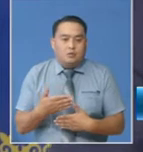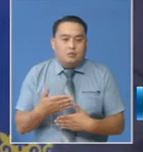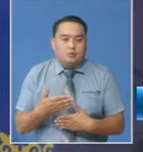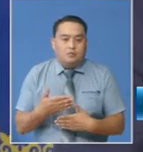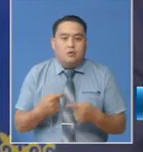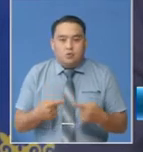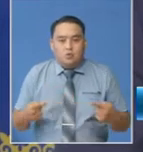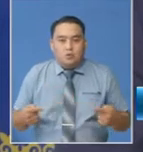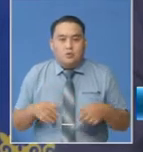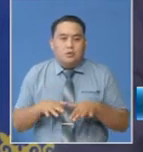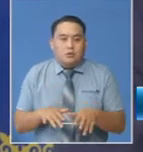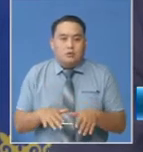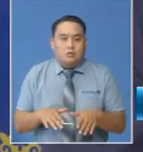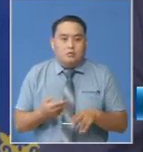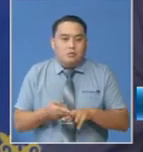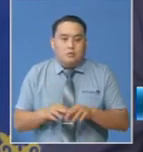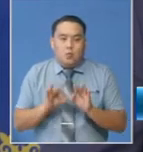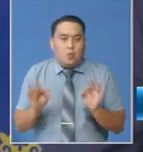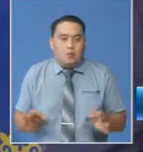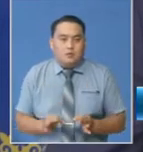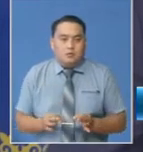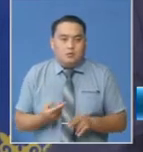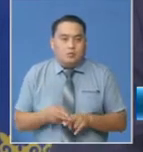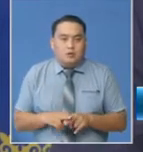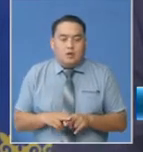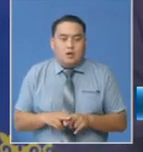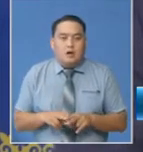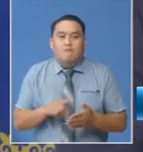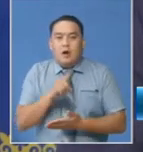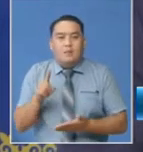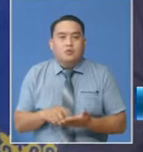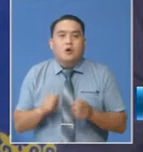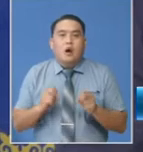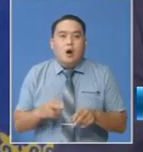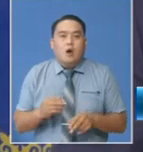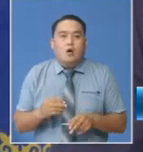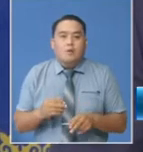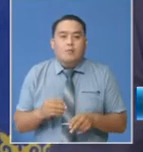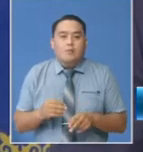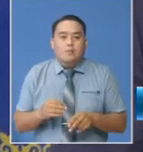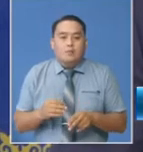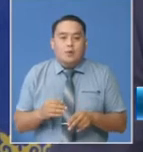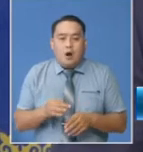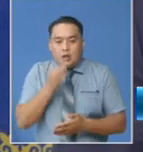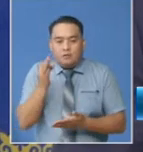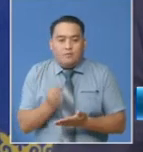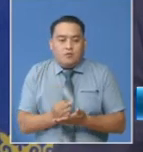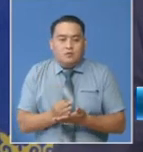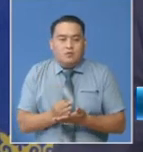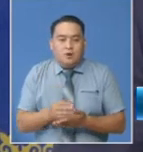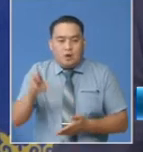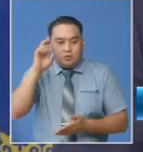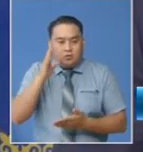за другие дела. Таким образом, тут явно просматриваются вопросы, как они уводят от ответственности